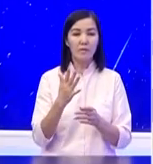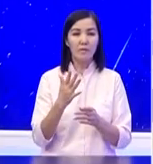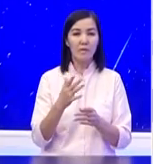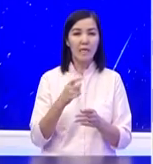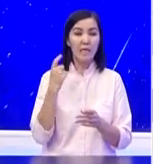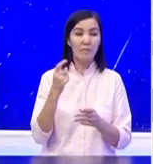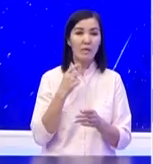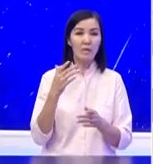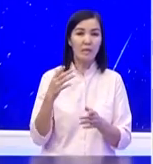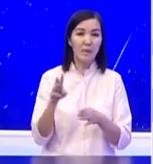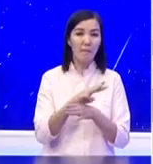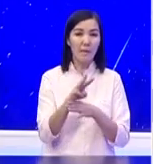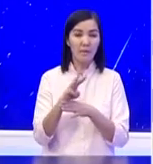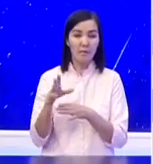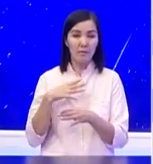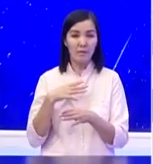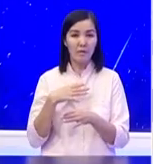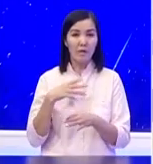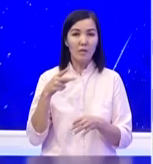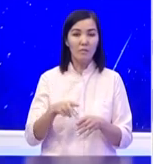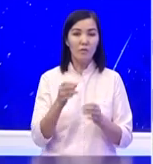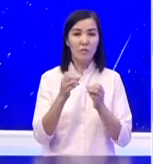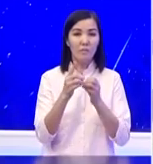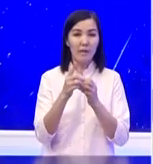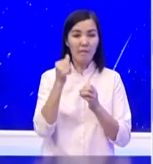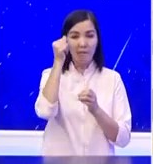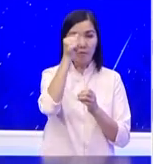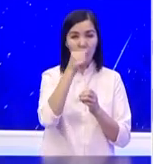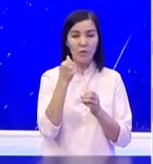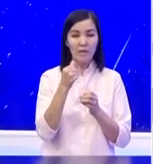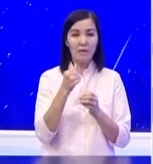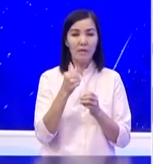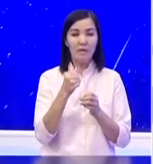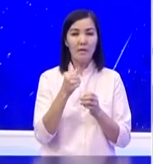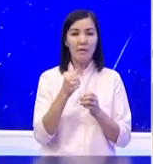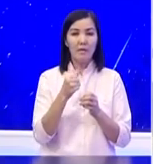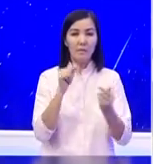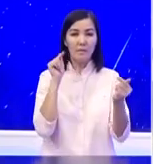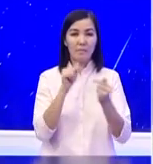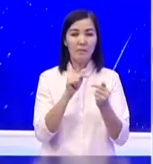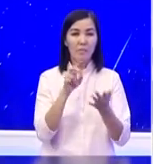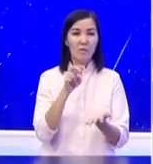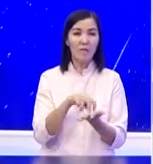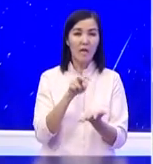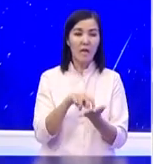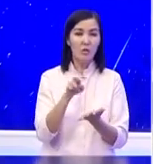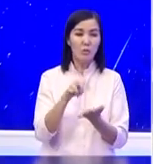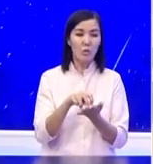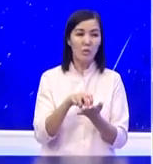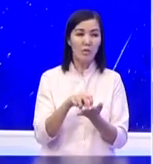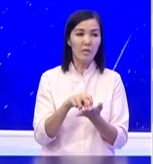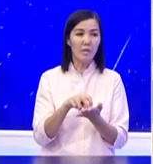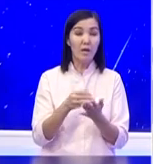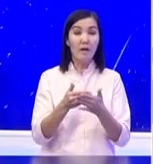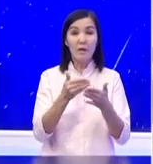авиационно-химических работ. В том числе с 2001 года мы занимаемся так называемой борьбой с саранчой. Мы